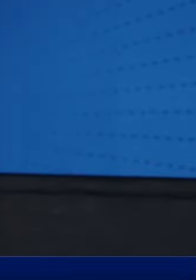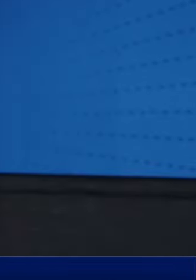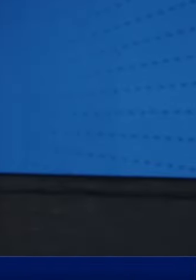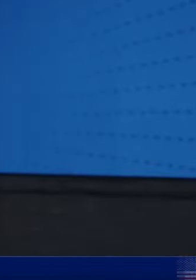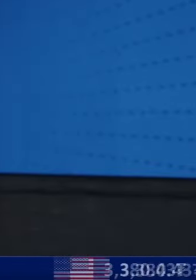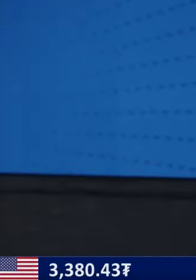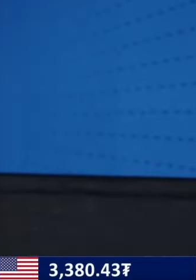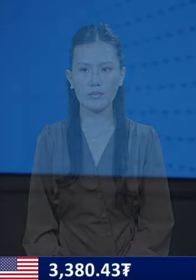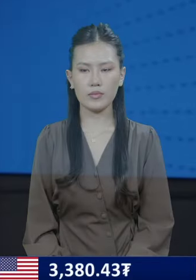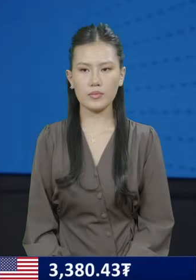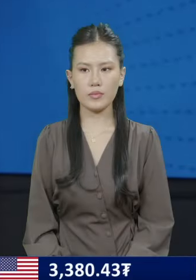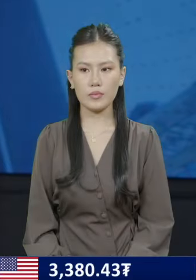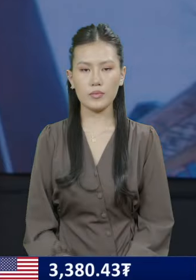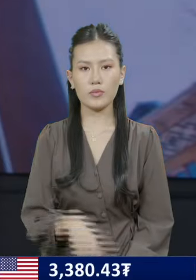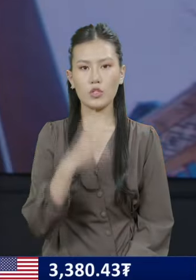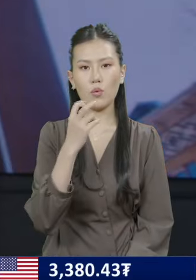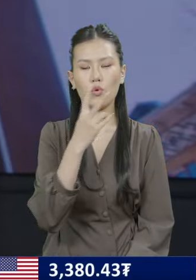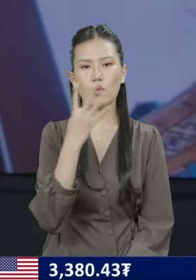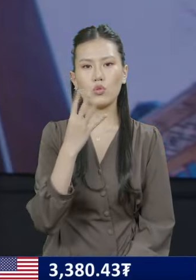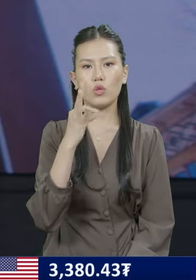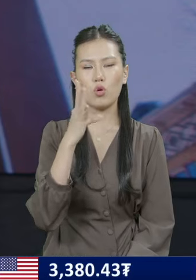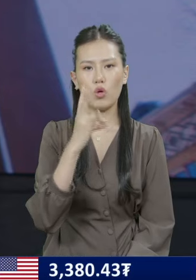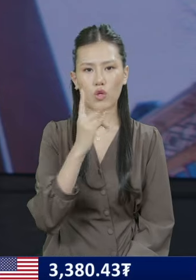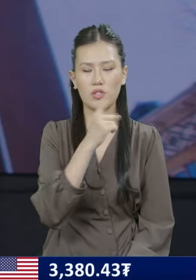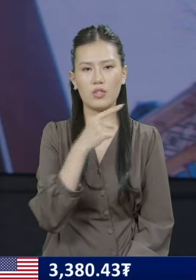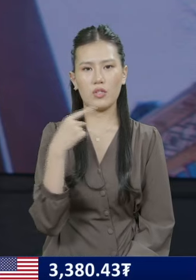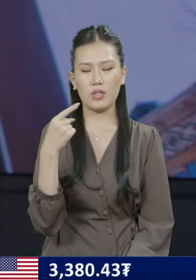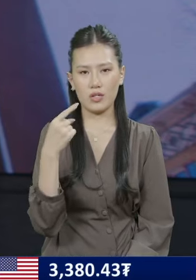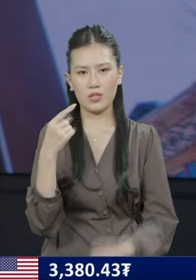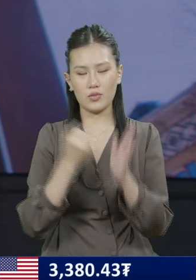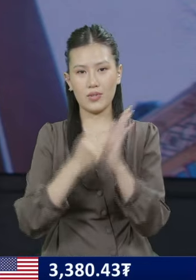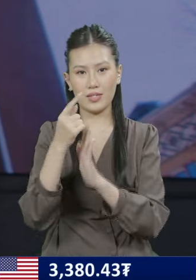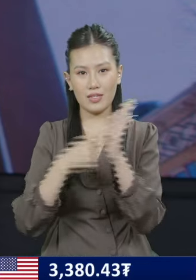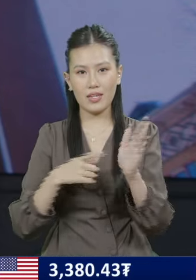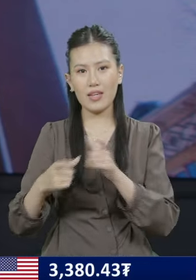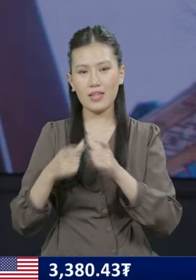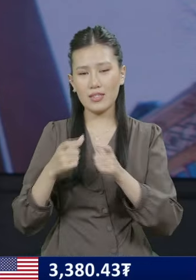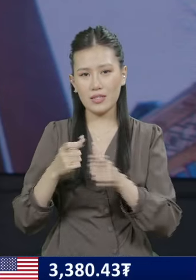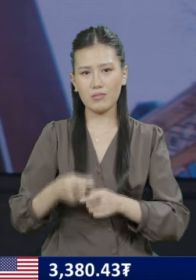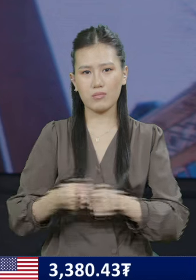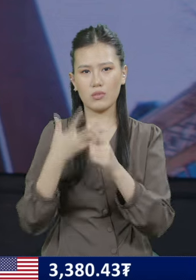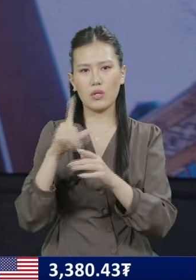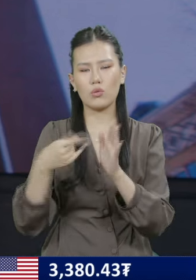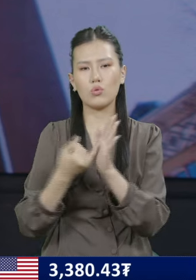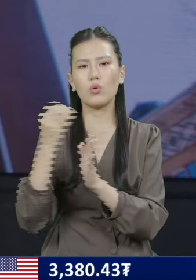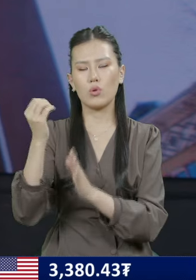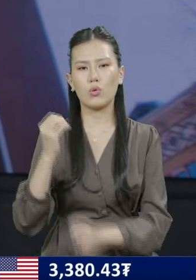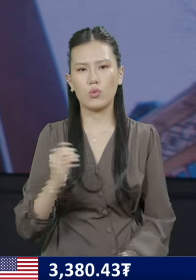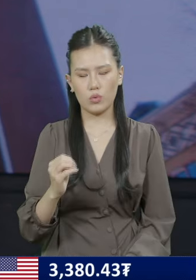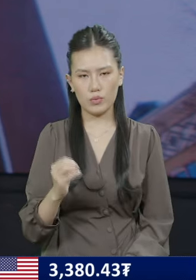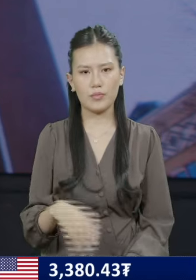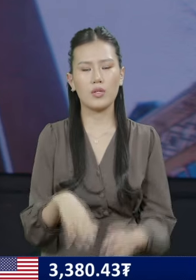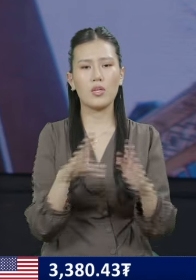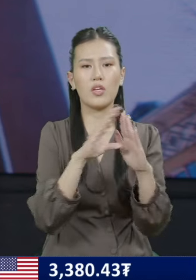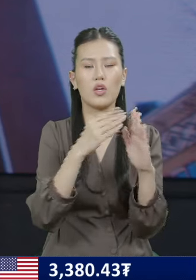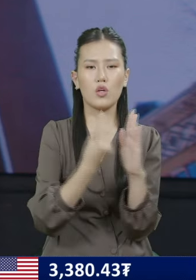Эдийн засгийн өсөлт энэ оны эхний хагасд 5.6% гарсан. Үүнд уулуурхай, тээврийн салбарын өсөлт голлон нөлөөлжээ. Мөн өрхийн болон